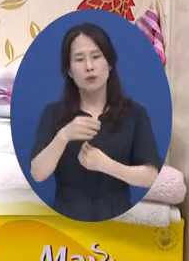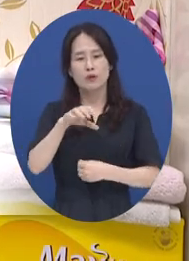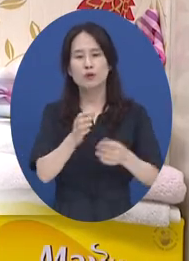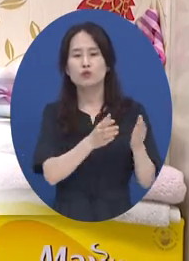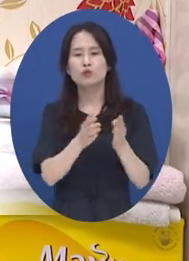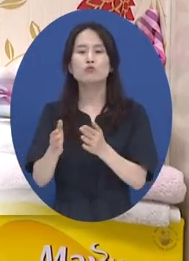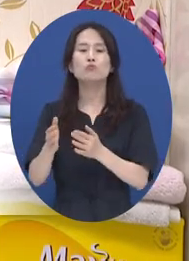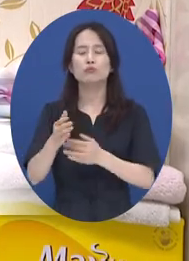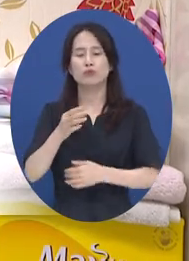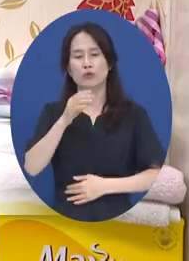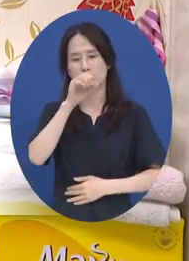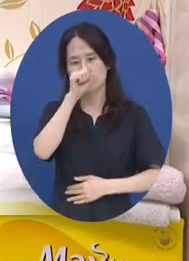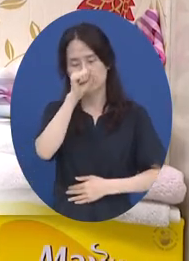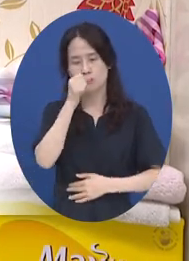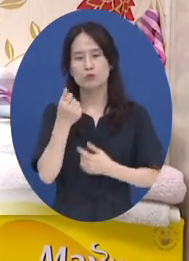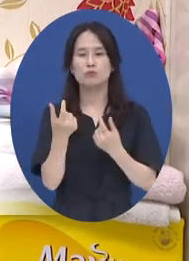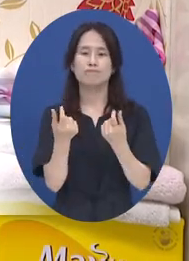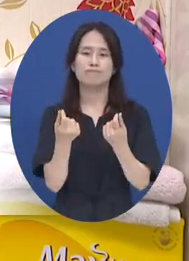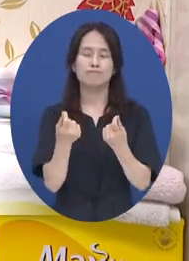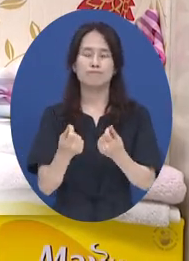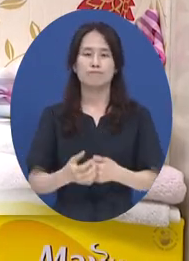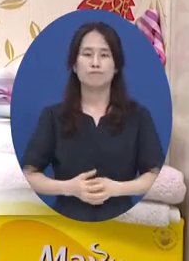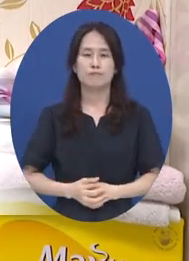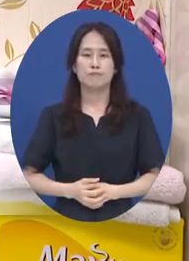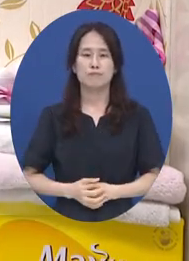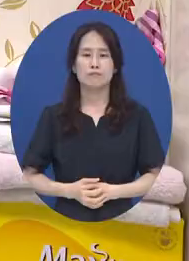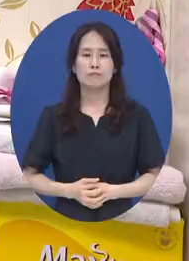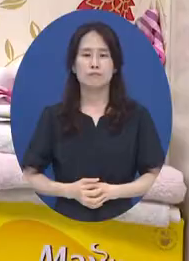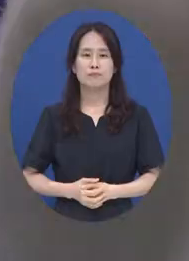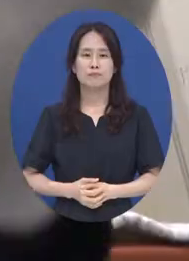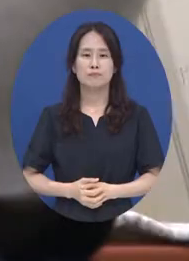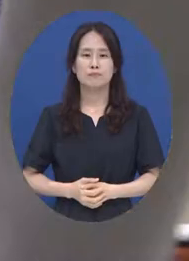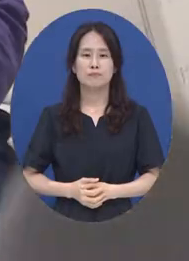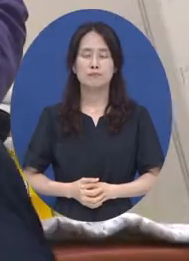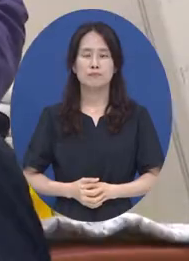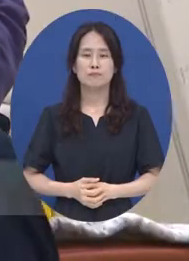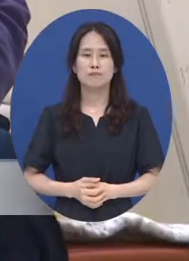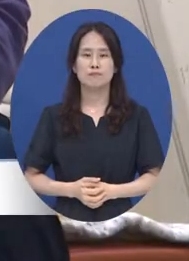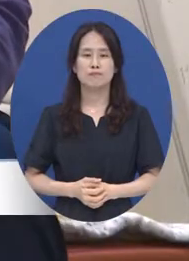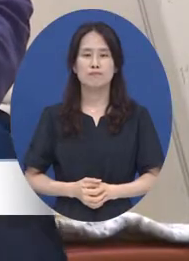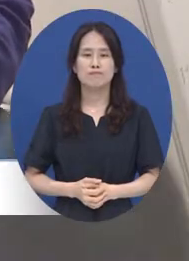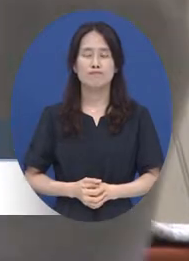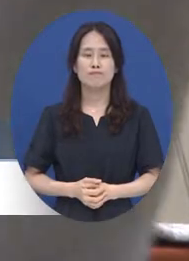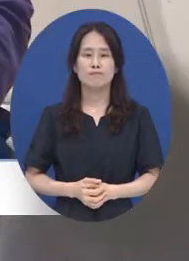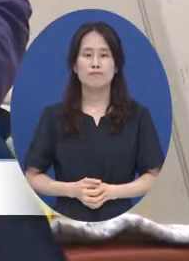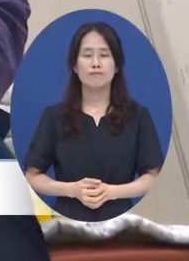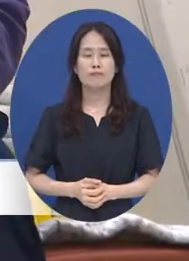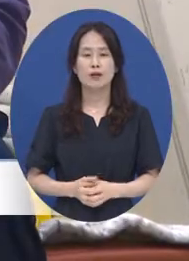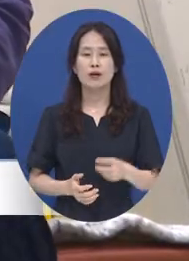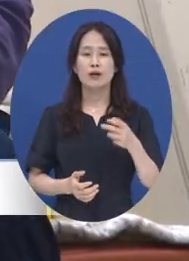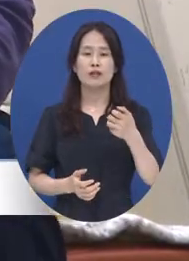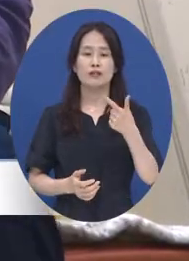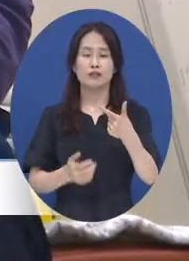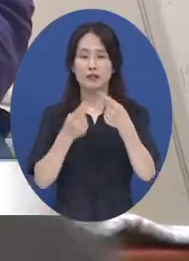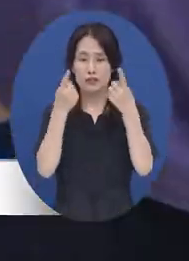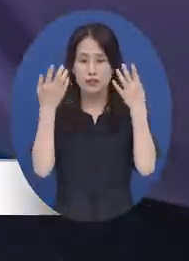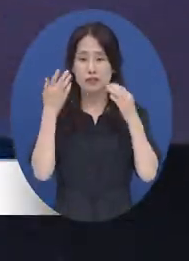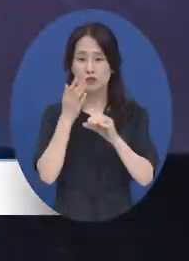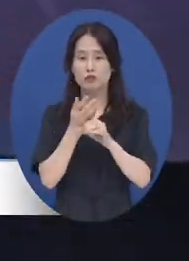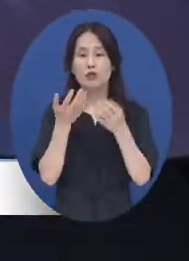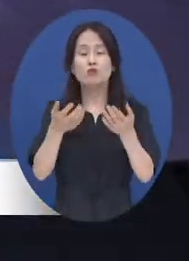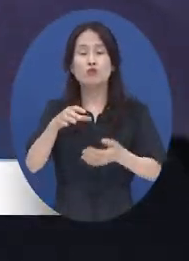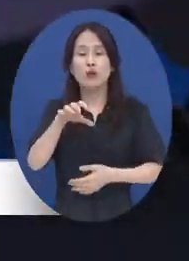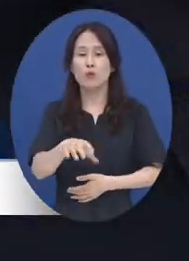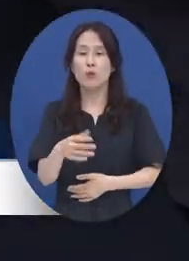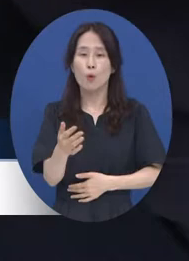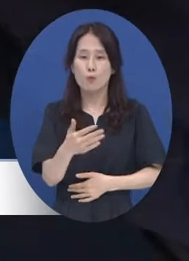있어서 편안하게 자리를 마련해 줬으면 하는 그런 바람도 많죠. 경기도에 따르면 도내 76개 대학 중 휴게실이